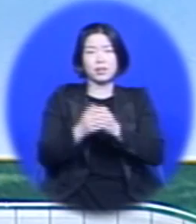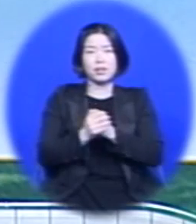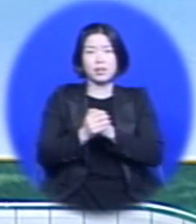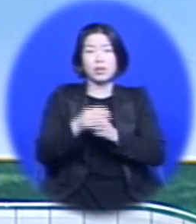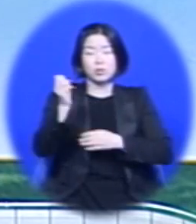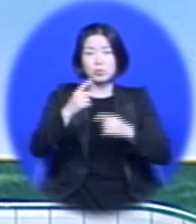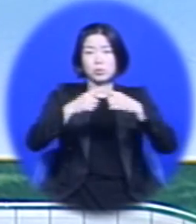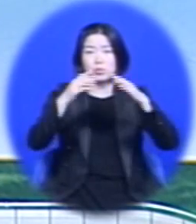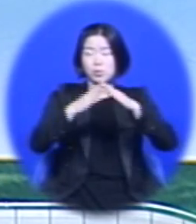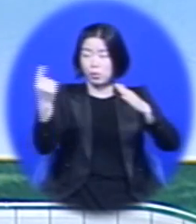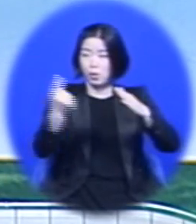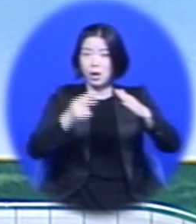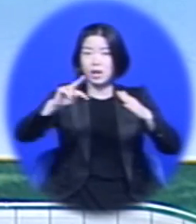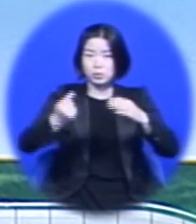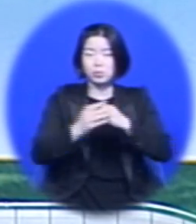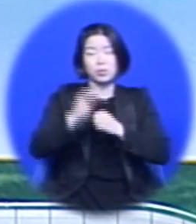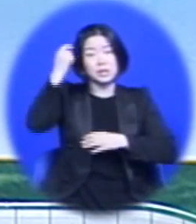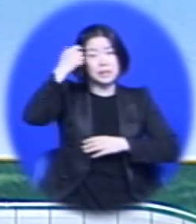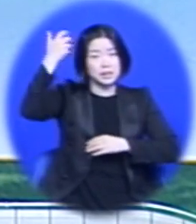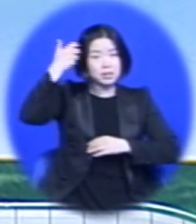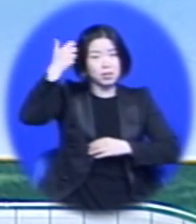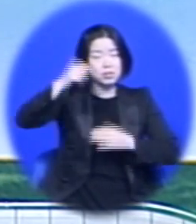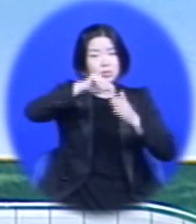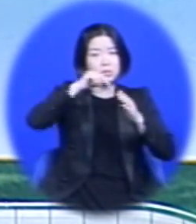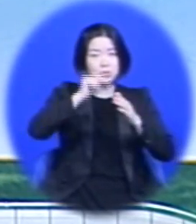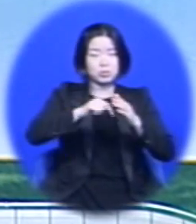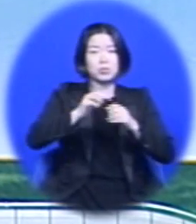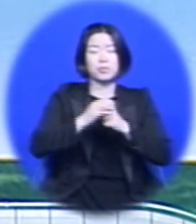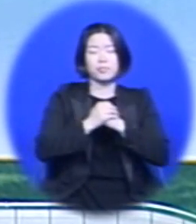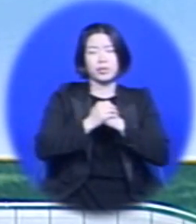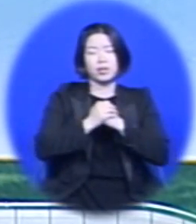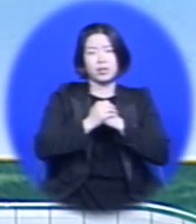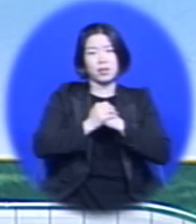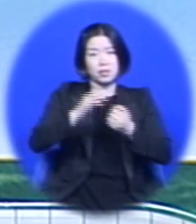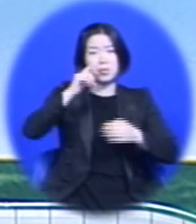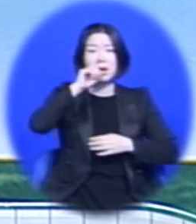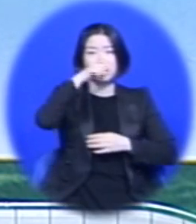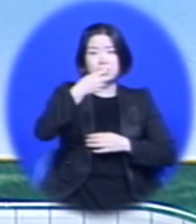교회를 나오면서도요, 영적으로는 탕자처럼 사시는 분들이 있습니다.